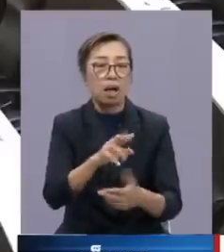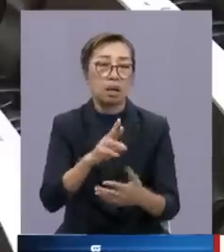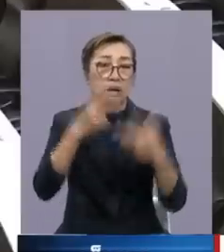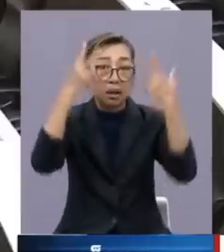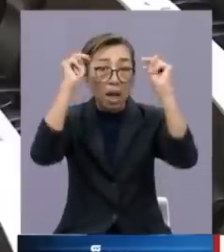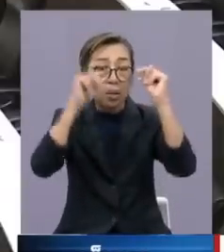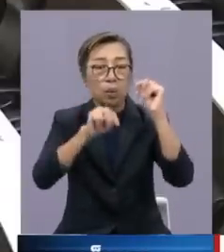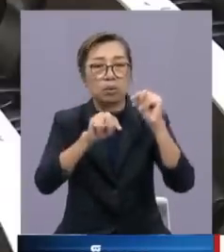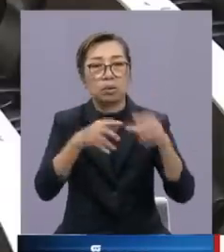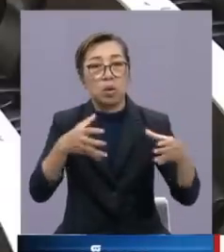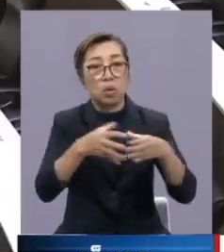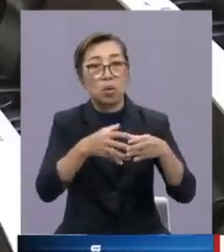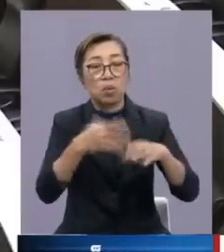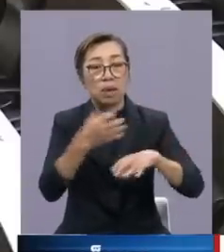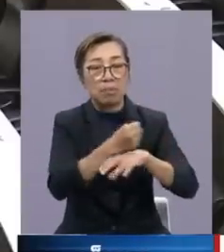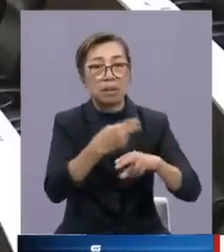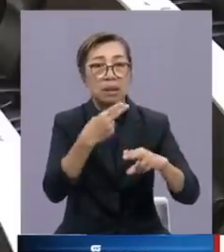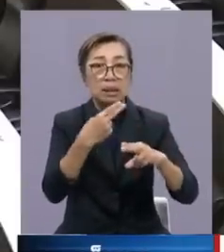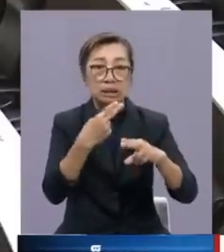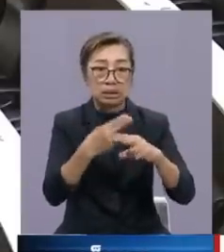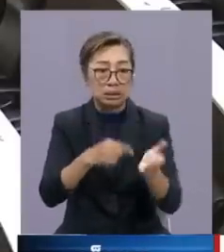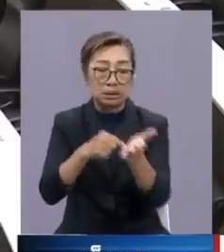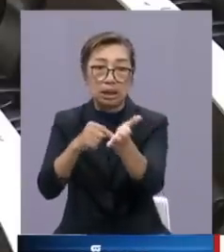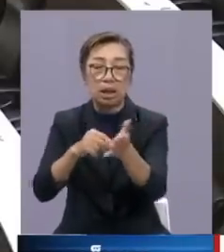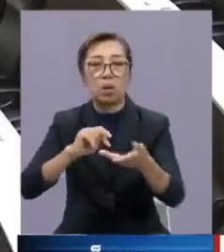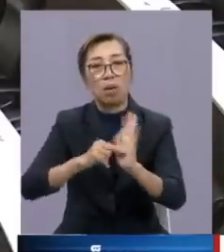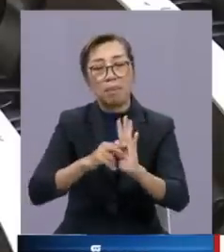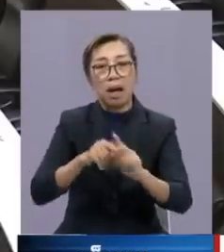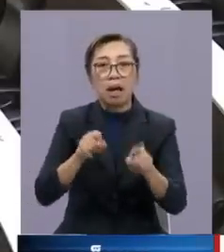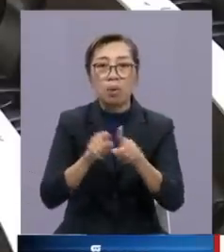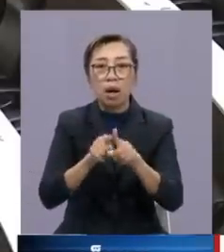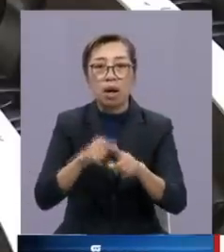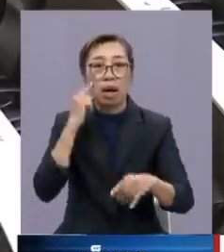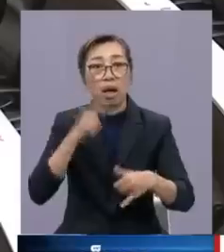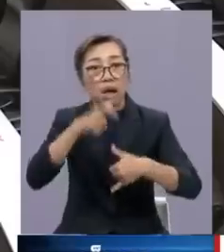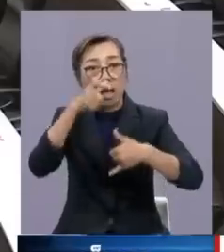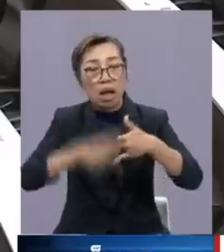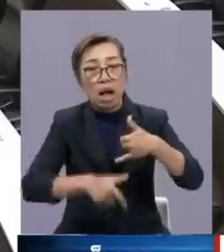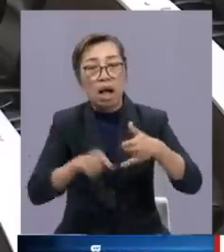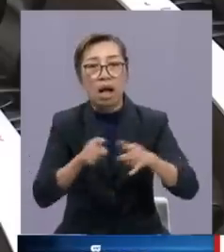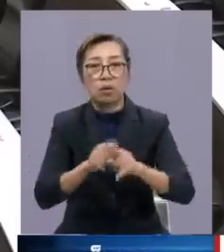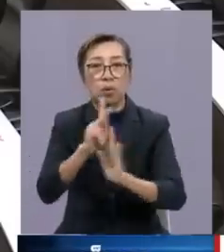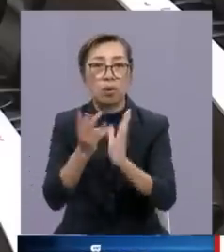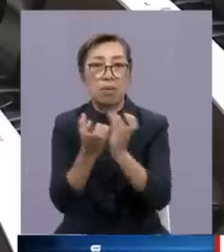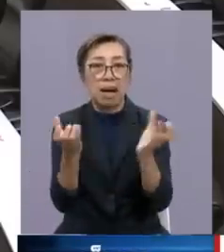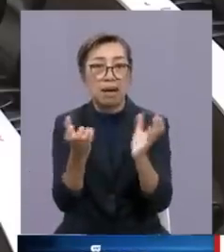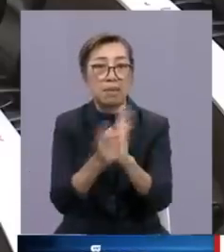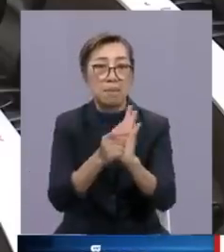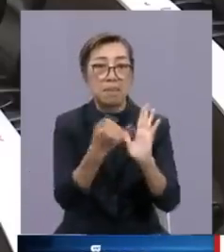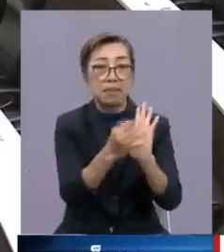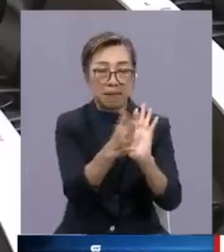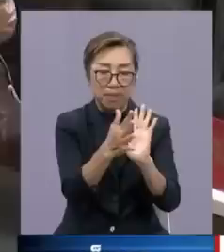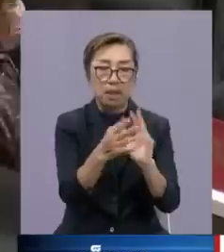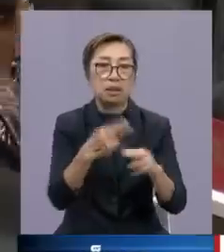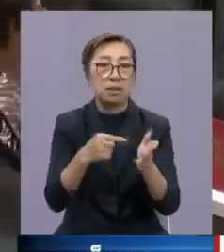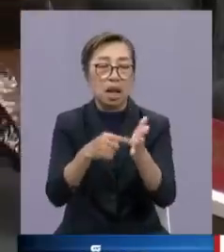อไว้ไม่มีลักษณะต้องห้ามตามรัฐธรรมนูญแต่ไม่ได้ห้ามว่าไม่ได้เสนอคนเดิ ม นี่นะฮะแล้วก็บอกแบบนี้ว่าถ้าเกิดคน